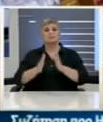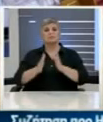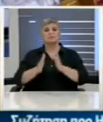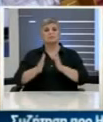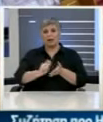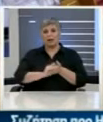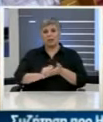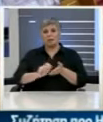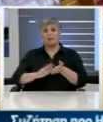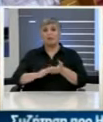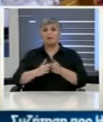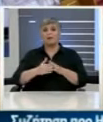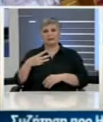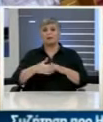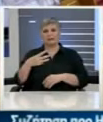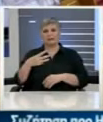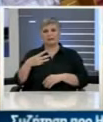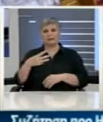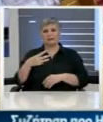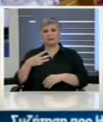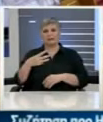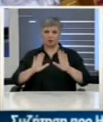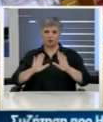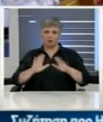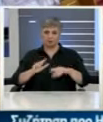ακούστηκα